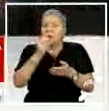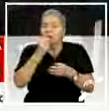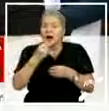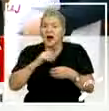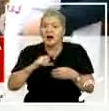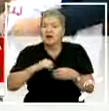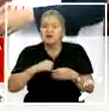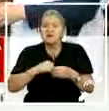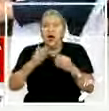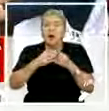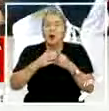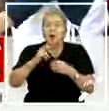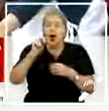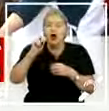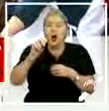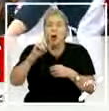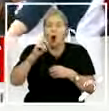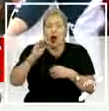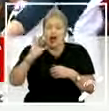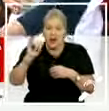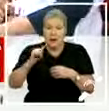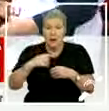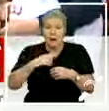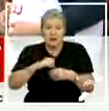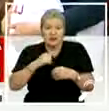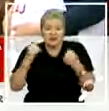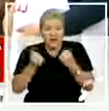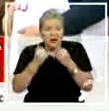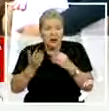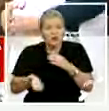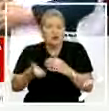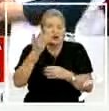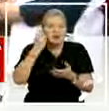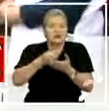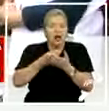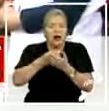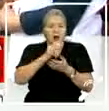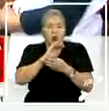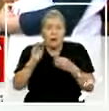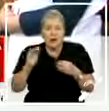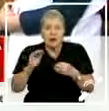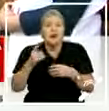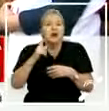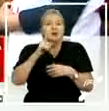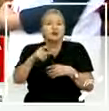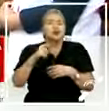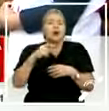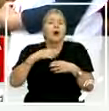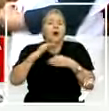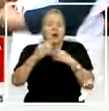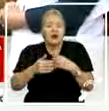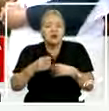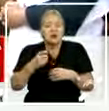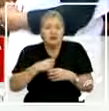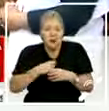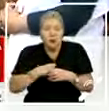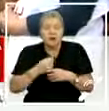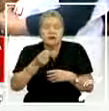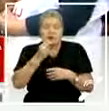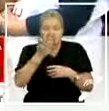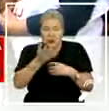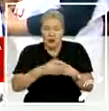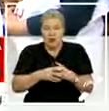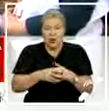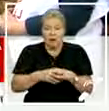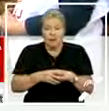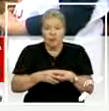aproape 9 lei acum. Deci este foarte greu să ridici la salariu minim și să aibă și posibilitatea ca ceilalți colegi să se poată face acest lucru. Nu.